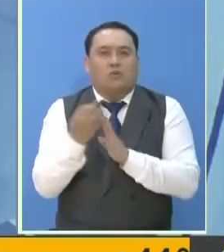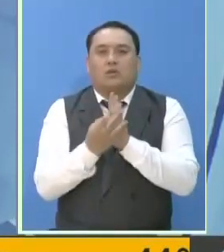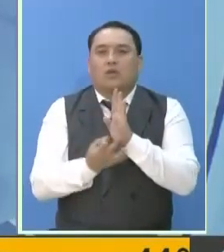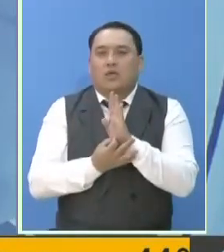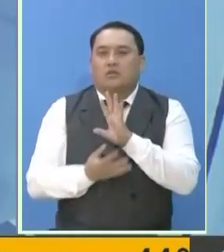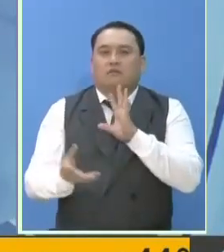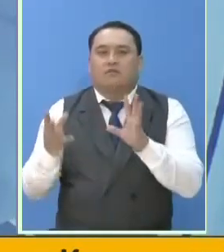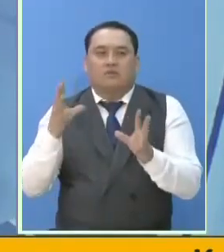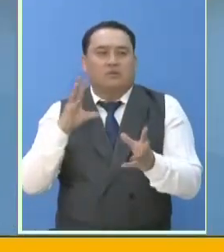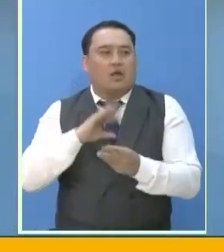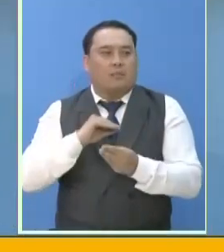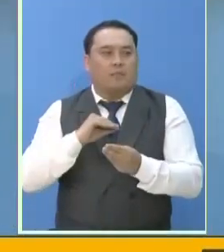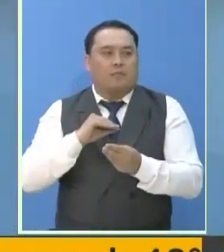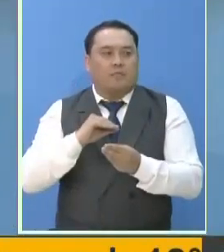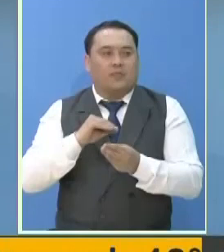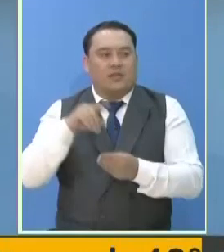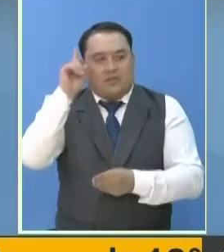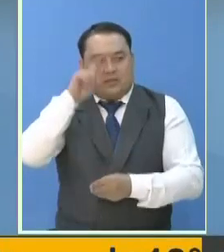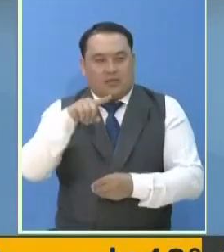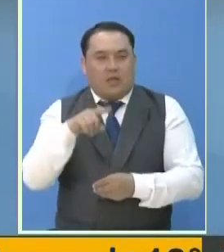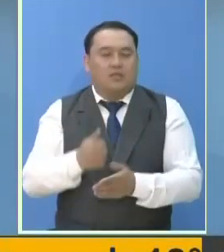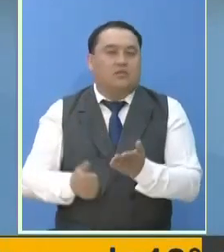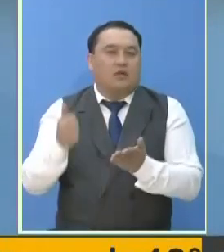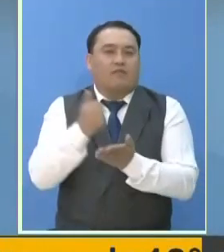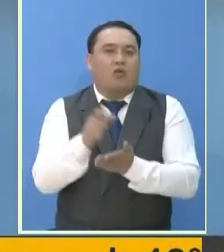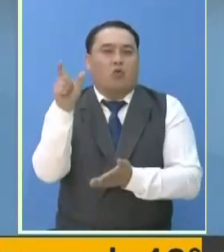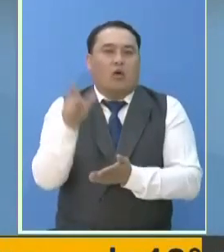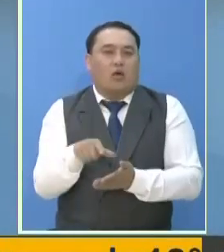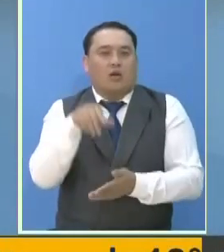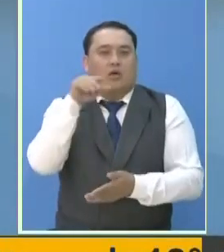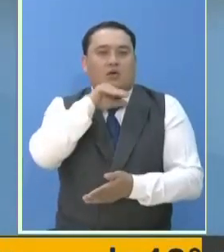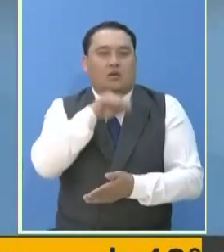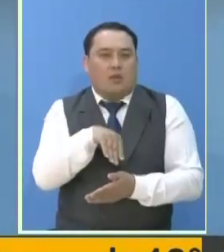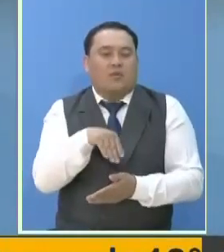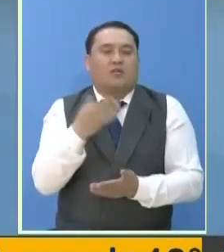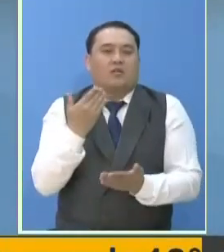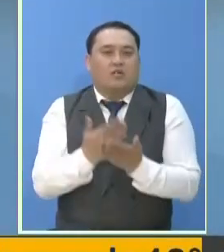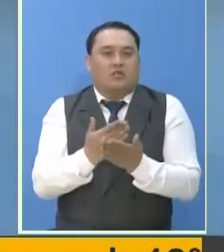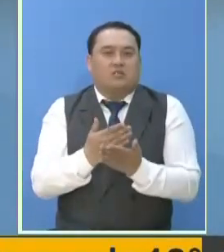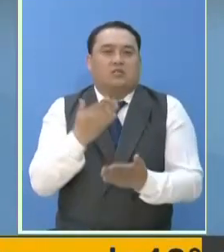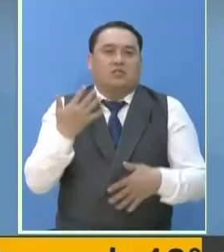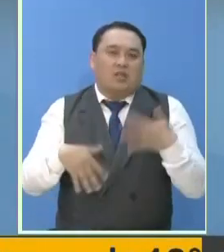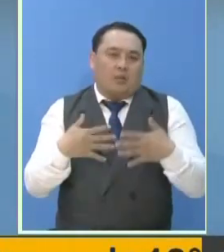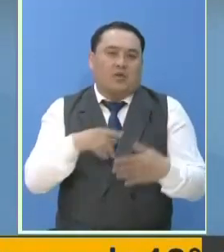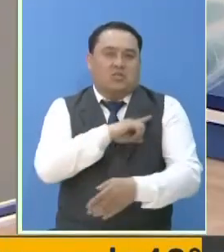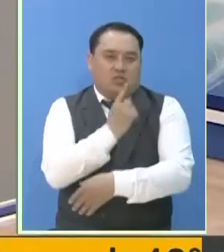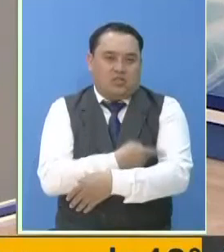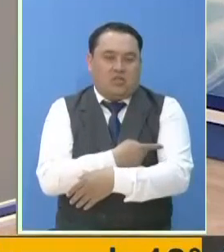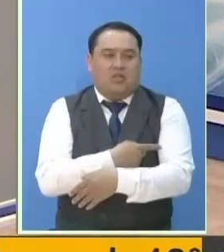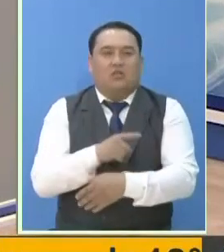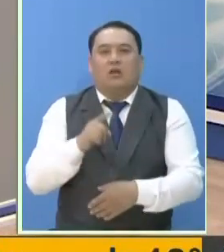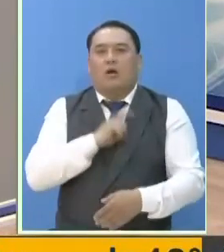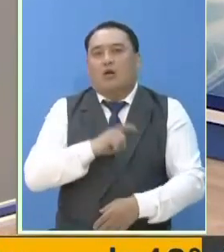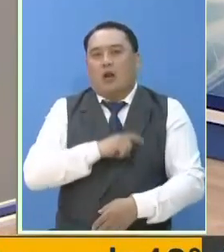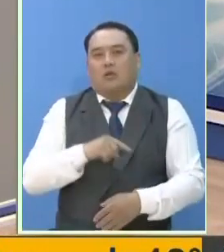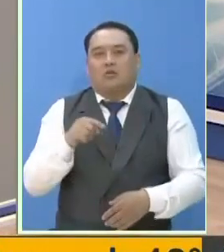в целом на владение о кандидате, какими компетенциями он влияет, какие у него сильные и слабые стороны. Потому что в зависимости